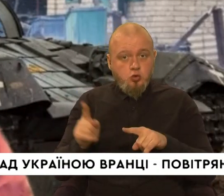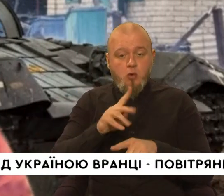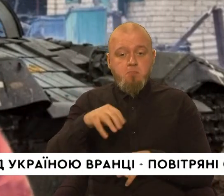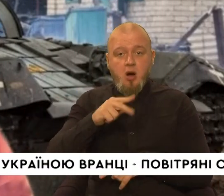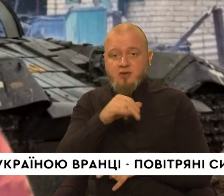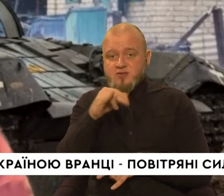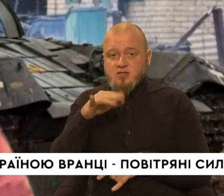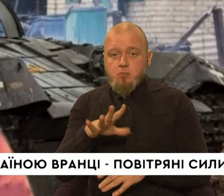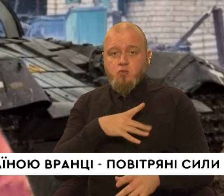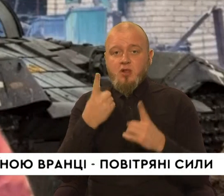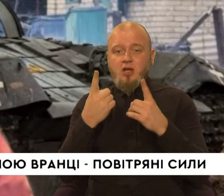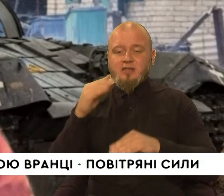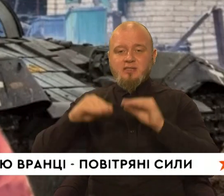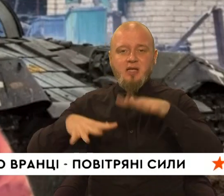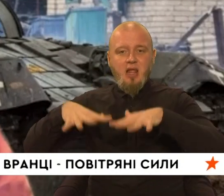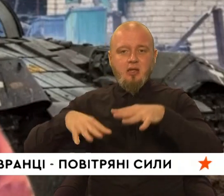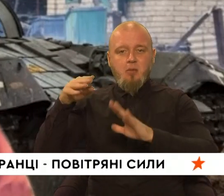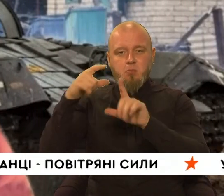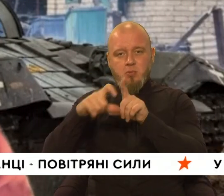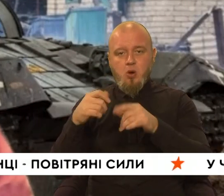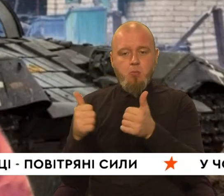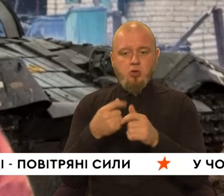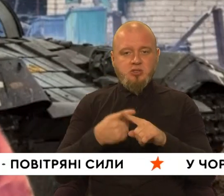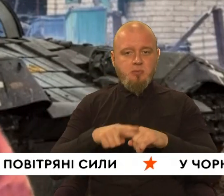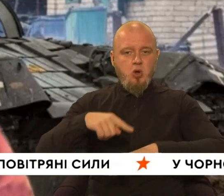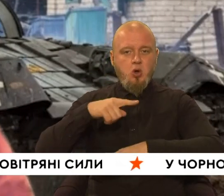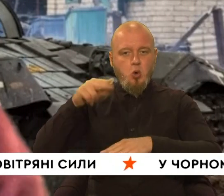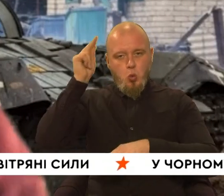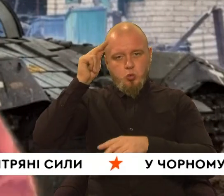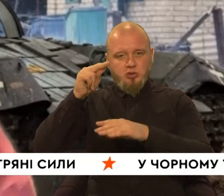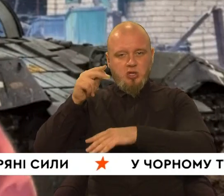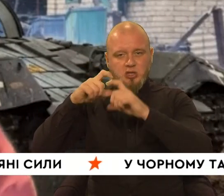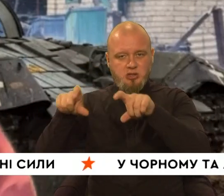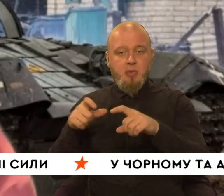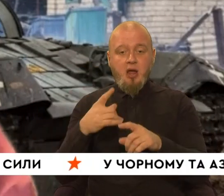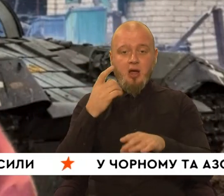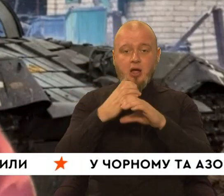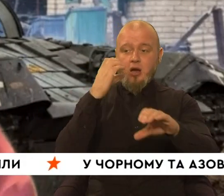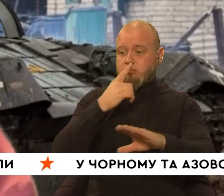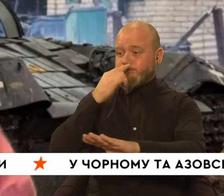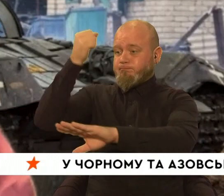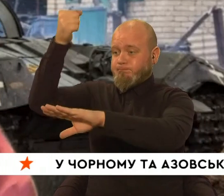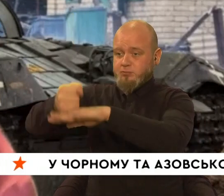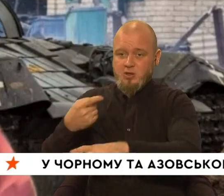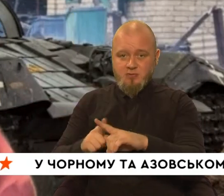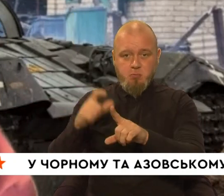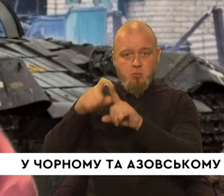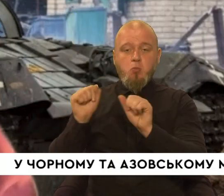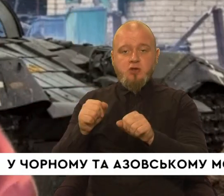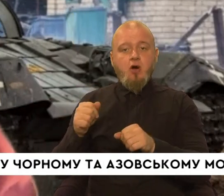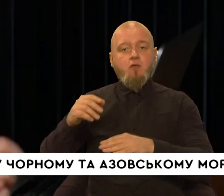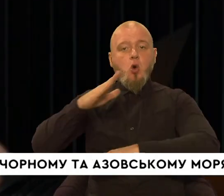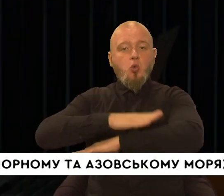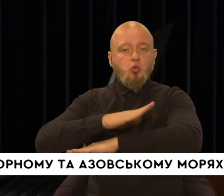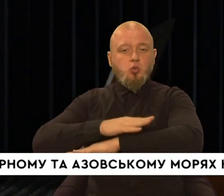Макіївці був великий склад боєприпасів поруч із цим училищем. І ракети влучили в ці боєприпаси, можливо, і в училище, але